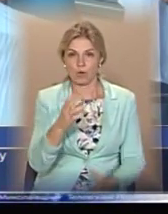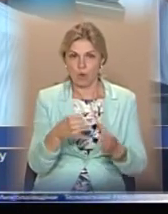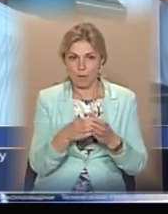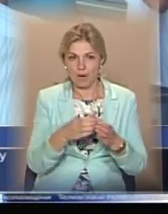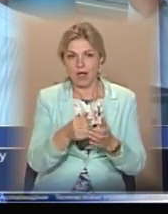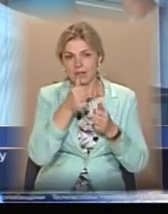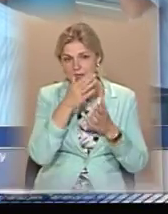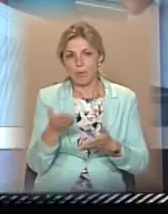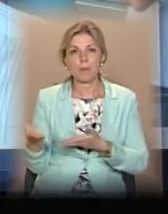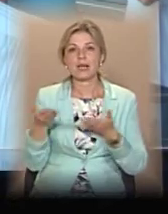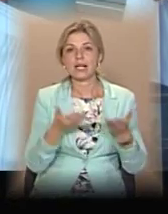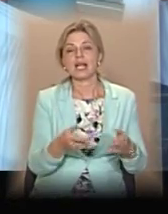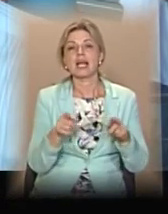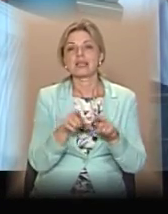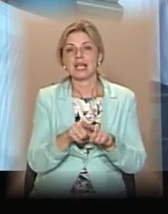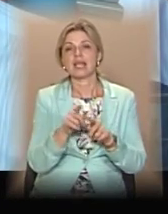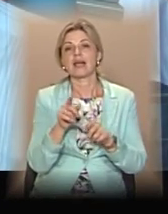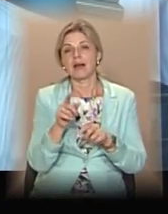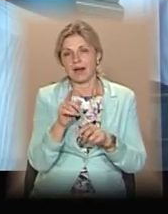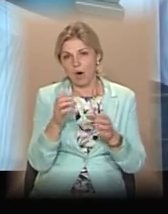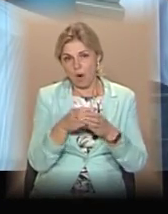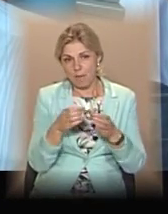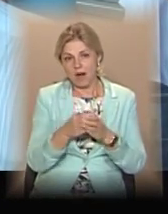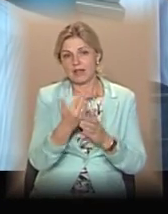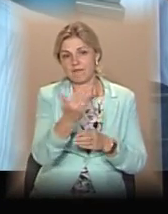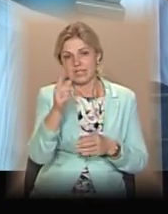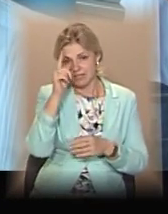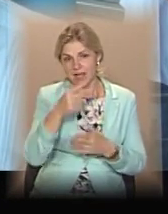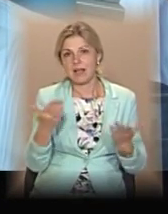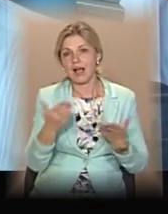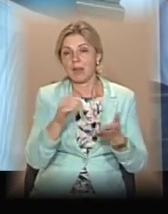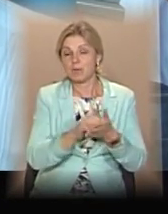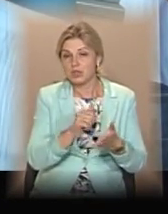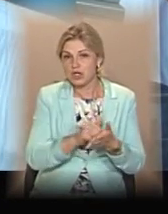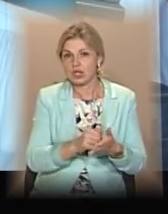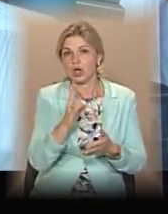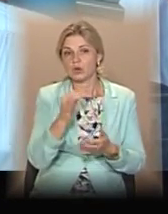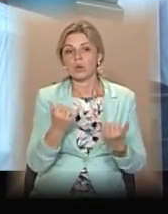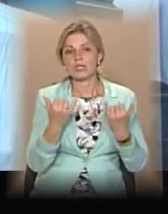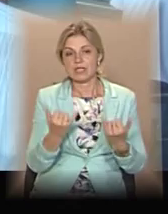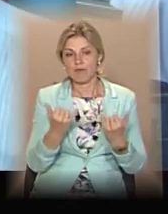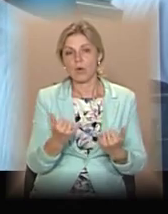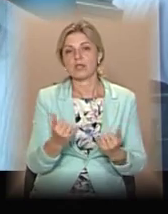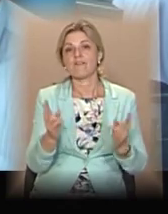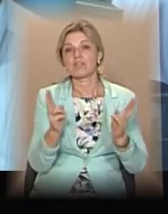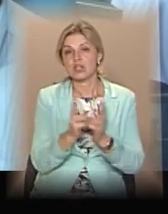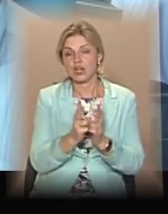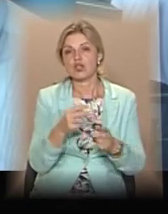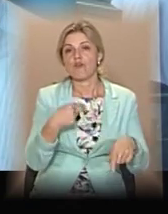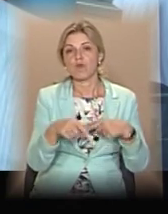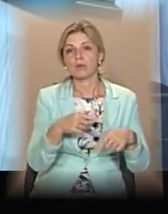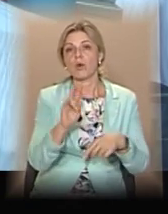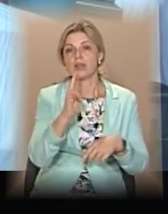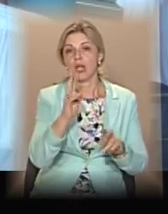таких команд, як ЦСКА Москва. Ви знаєте, по яким причинам. А сьогодні календарна зустріча. Футбольний клуб